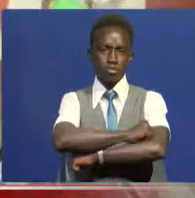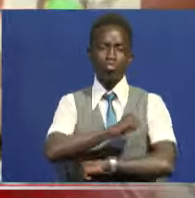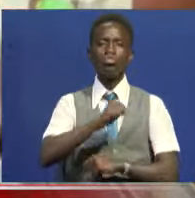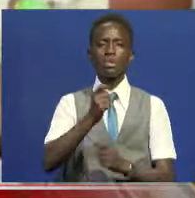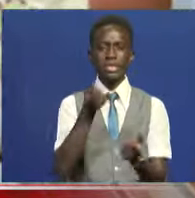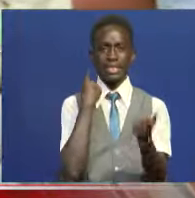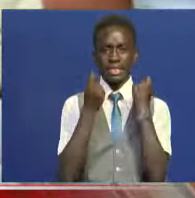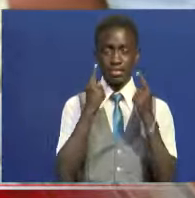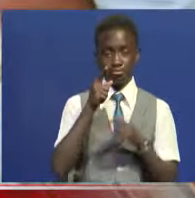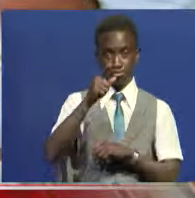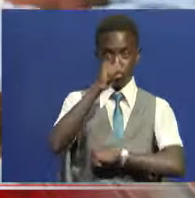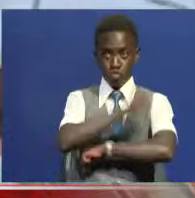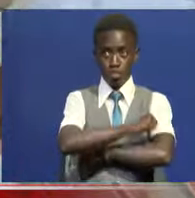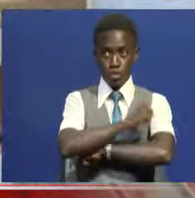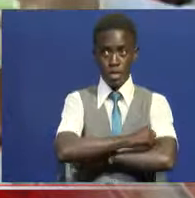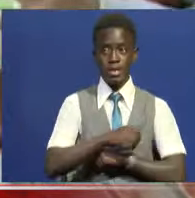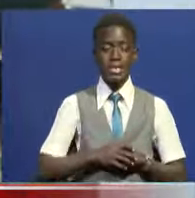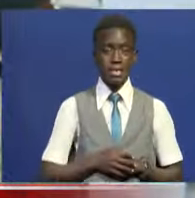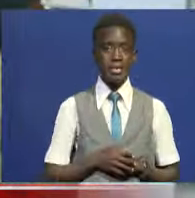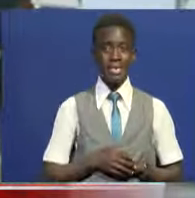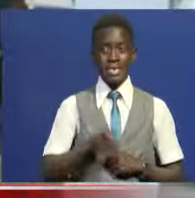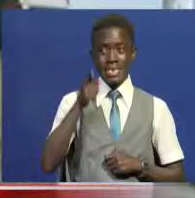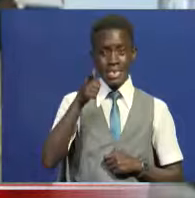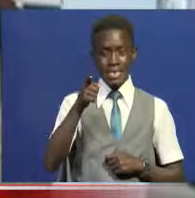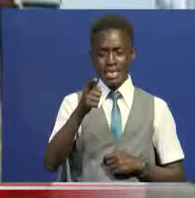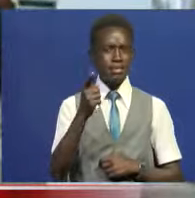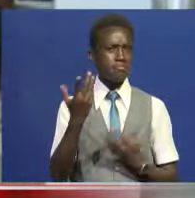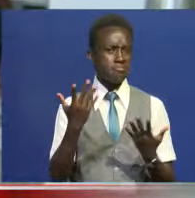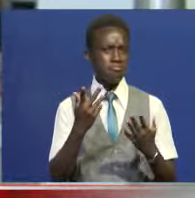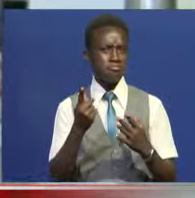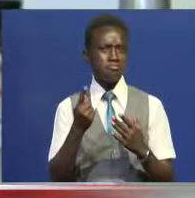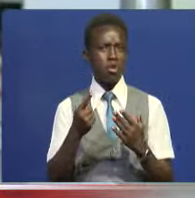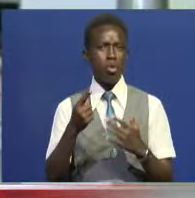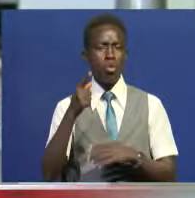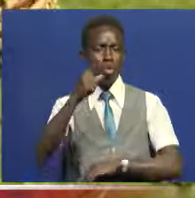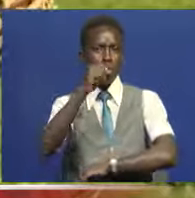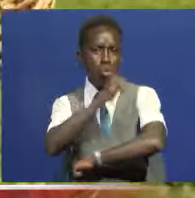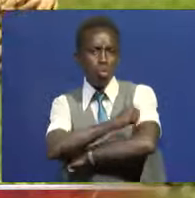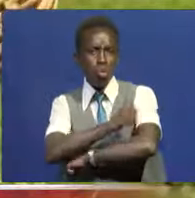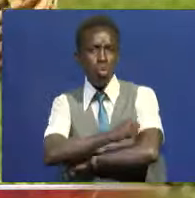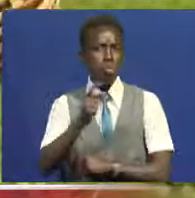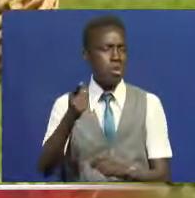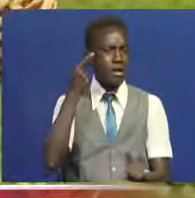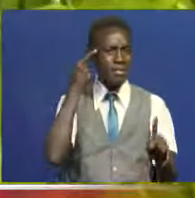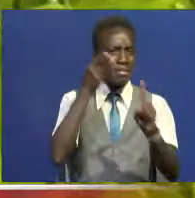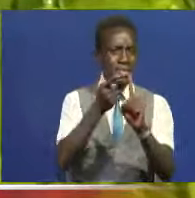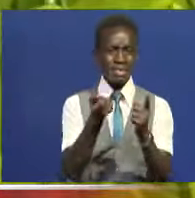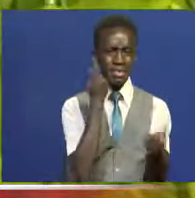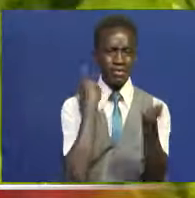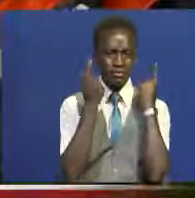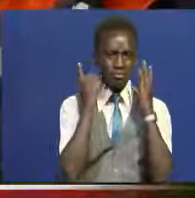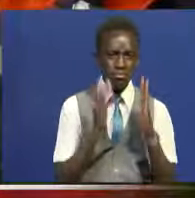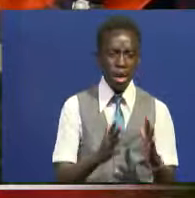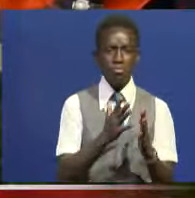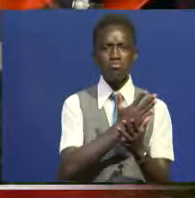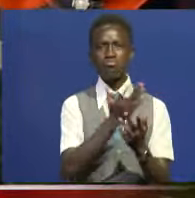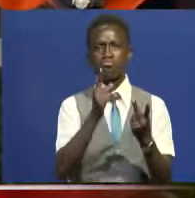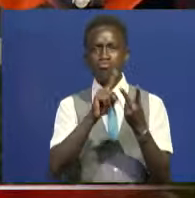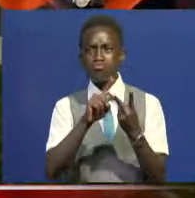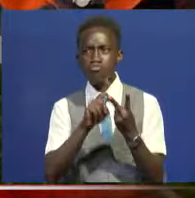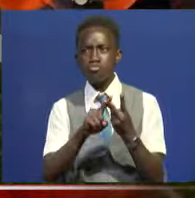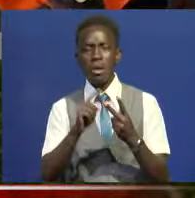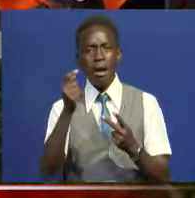yake. Taasisi hiyo itawalenga wakulima wa majani chai na Wakenya wengine wanaotaka kujipatia ujuzi wa hali ya juu